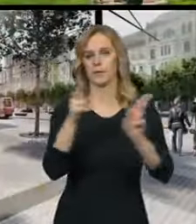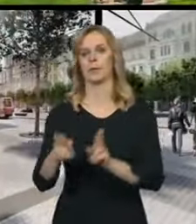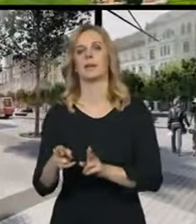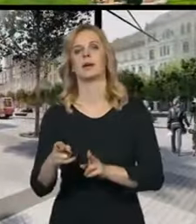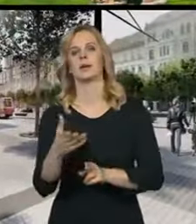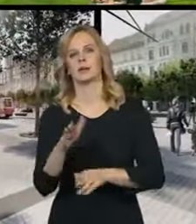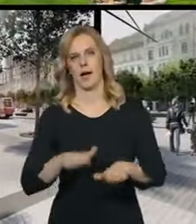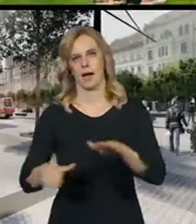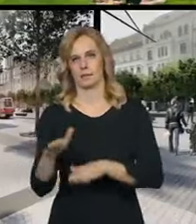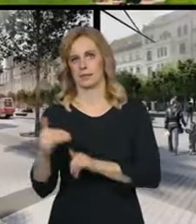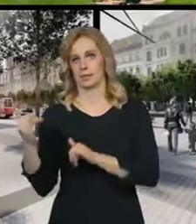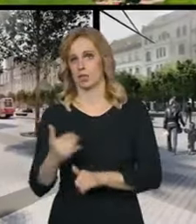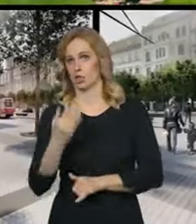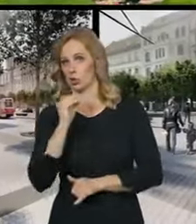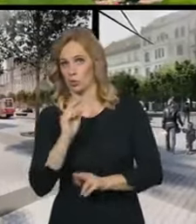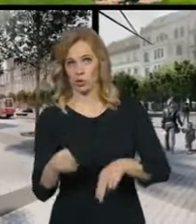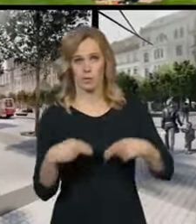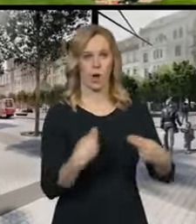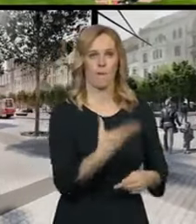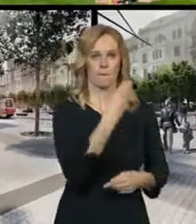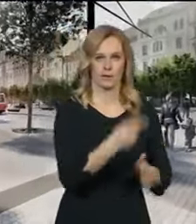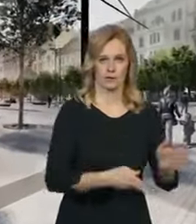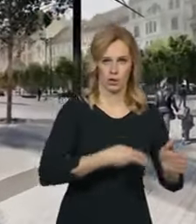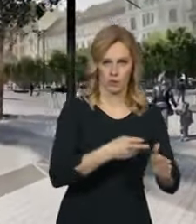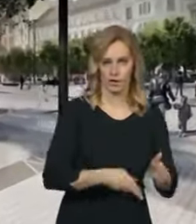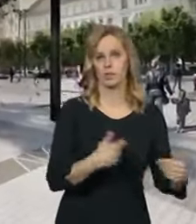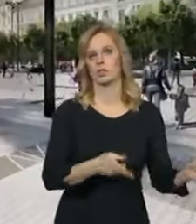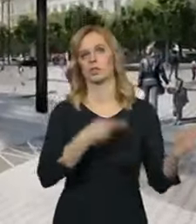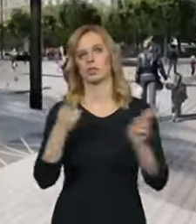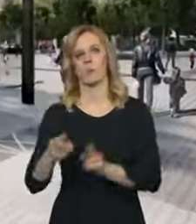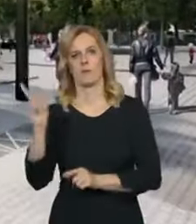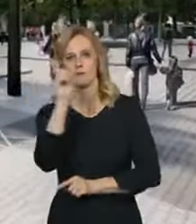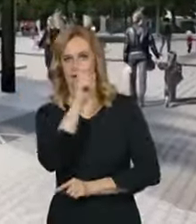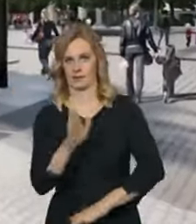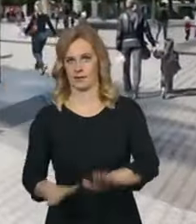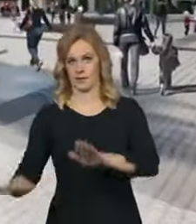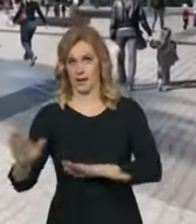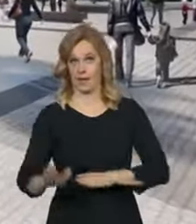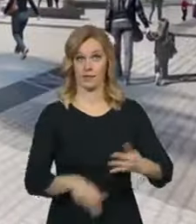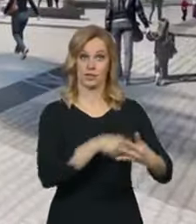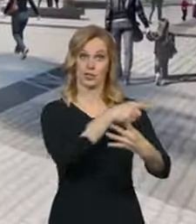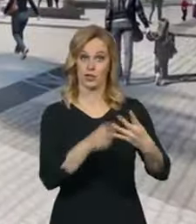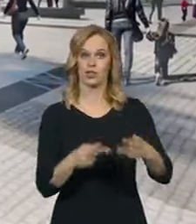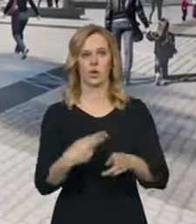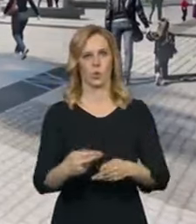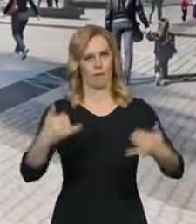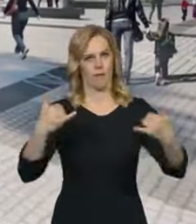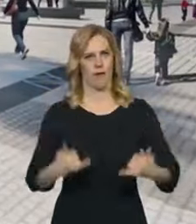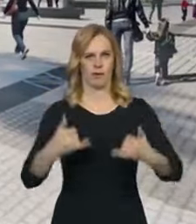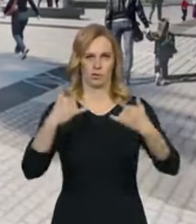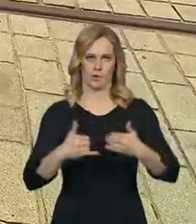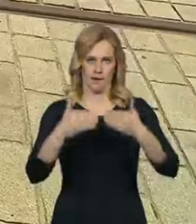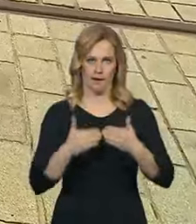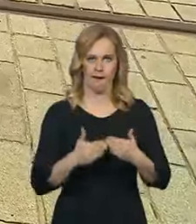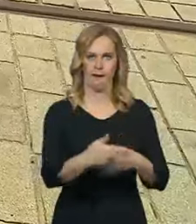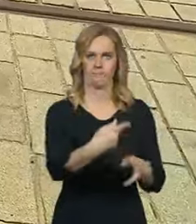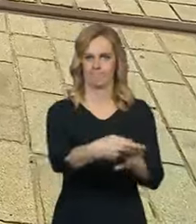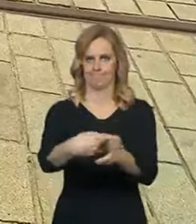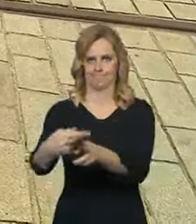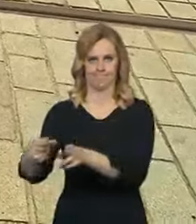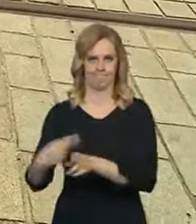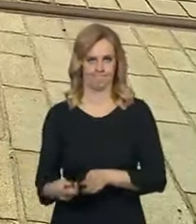Jiřího z Poděbrad, Masarykova nádraží nebo Václavského náměstí. Příklady stavebních prací, které letos hlavní město zahájí.